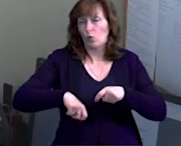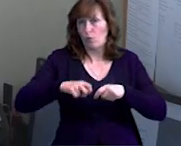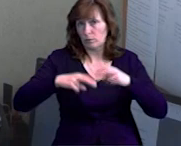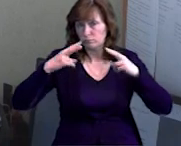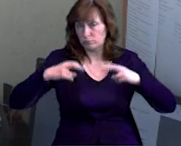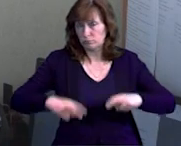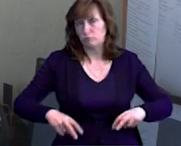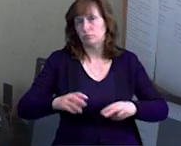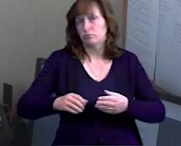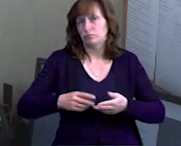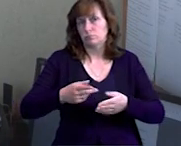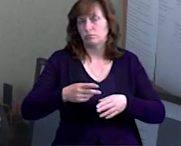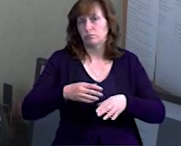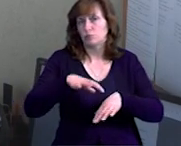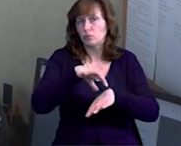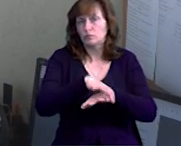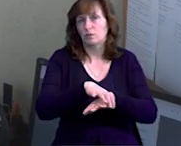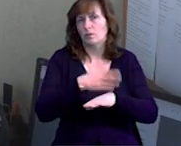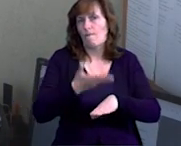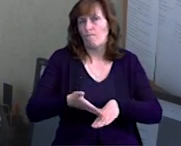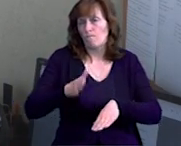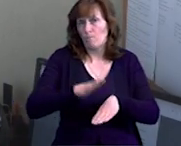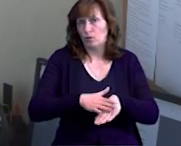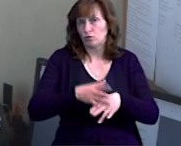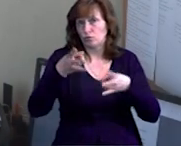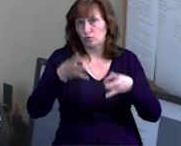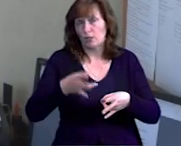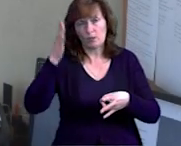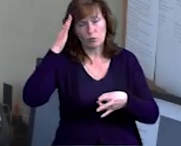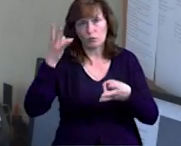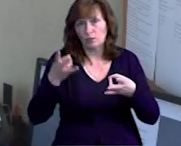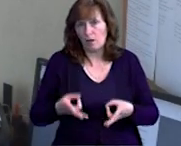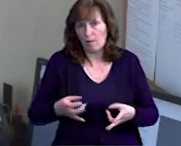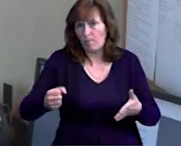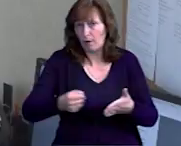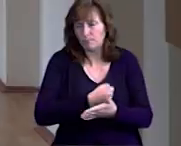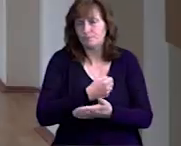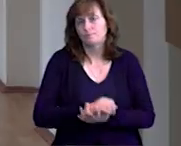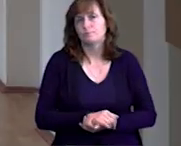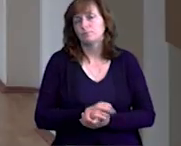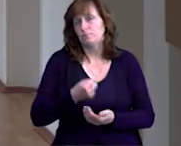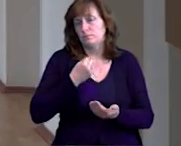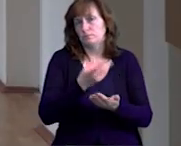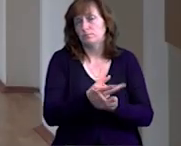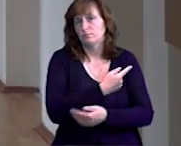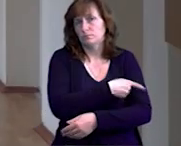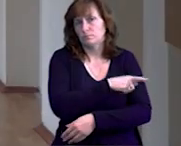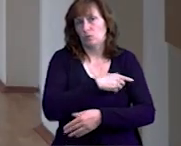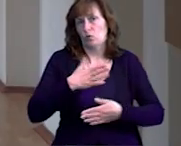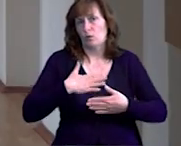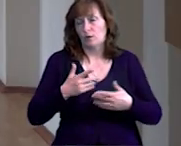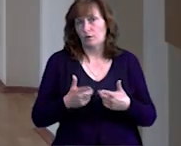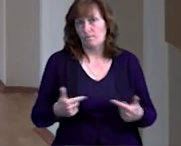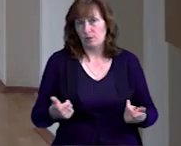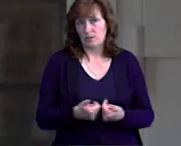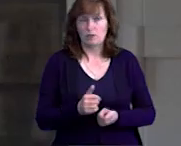діагностика встановила важку черепно-мозкову травму з приводу, чого він терміново був госпіталізований до